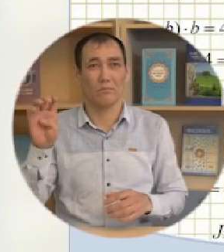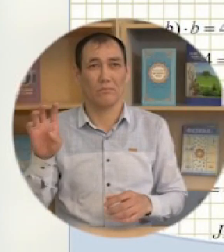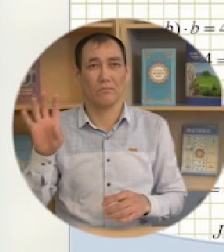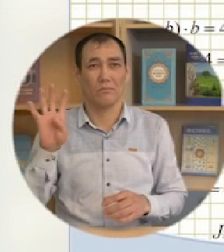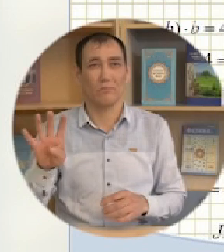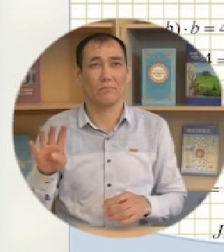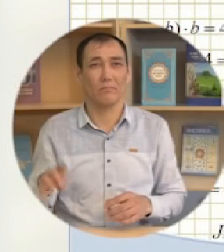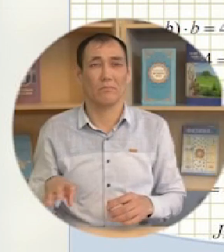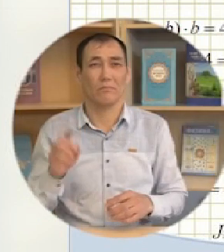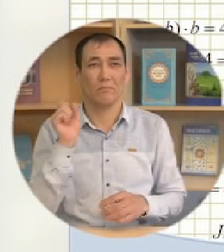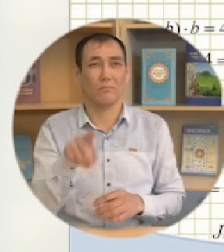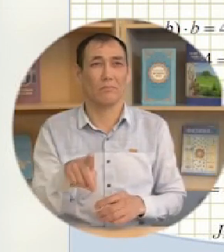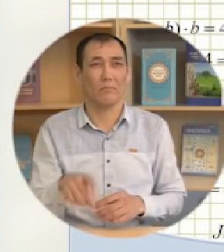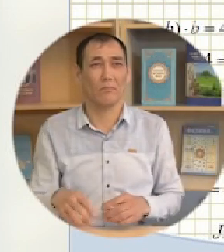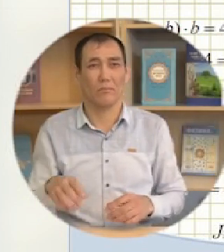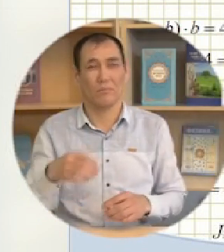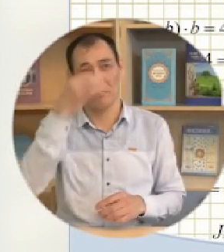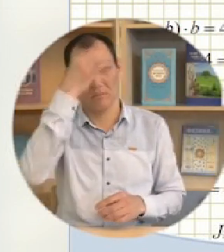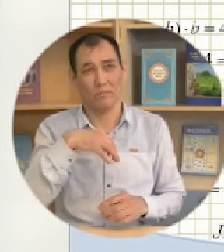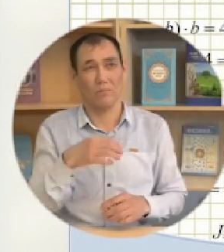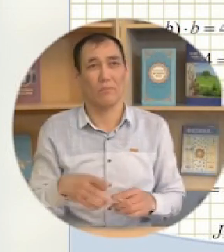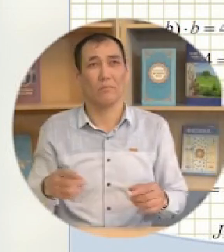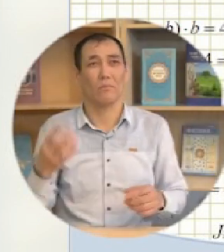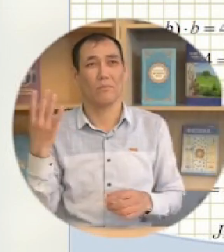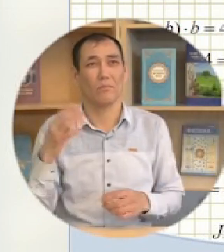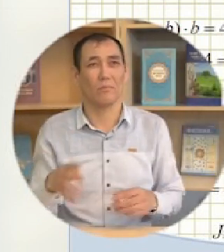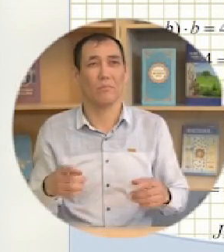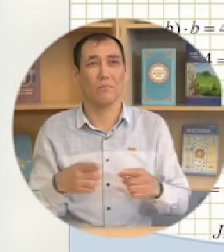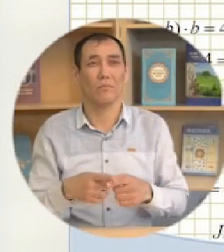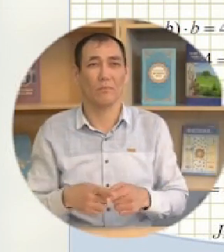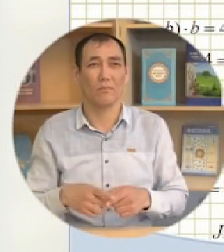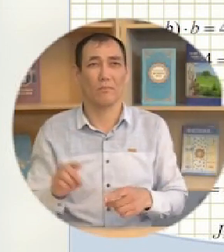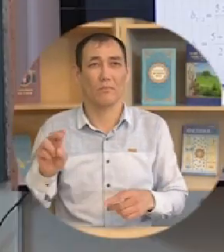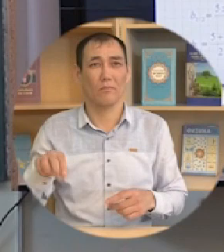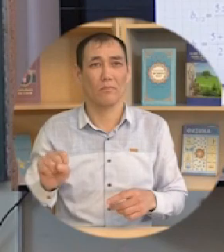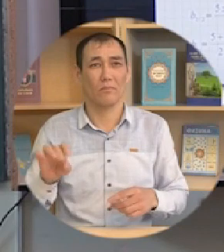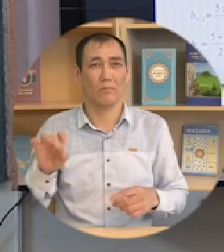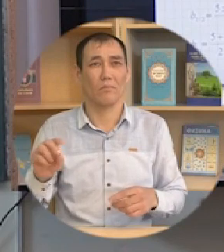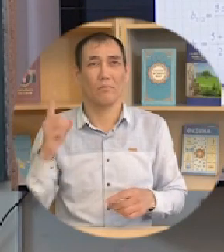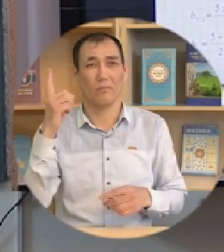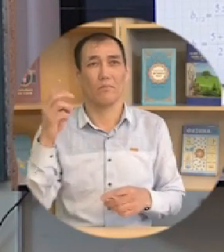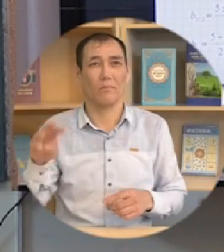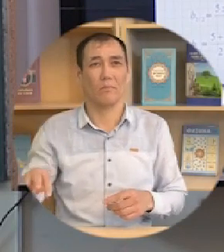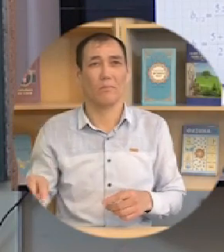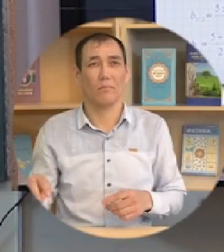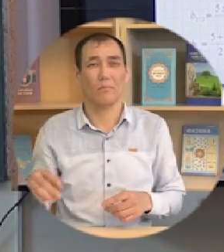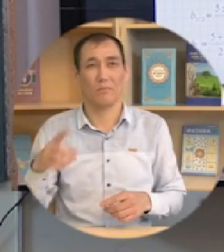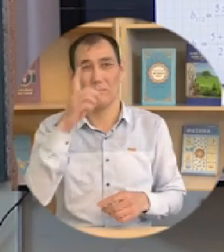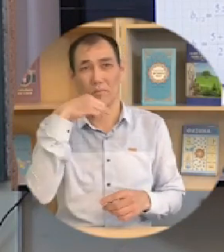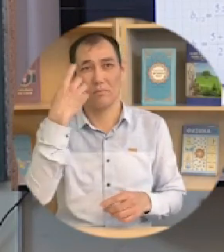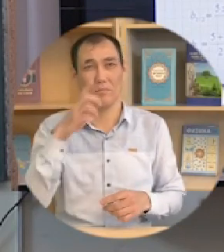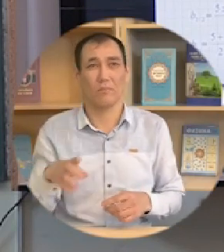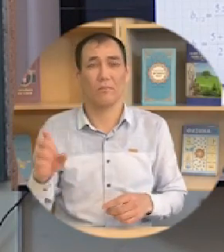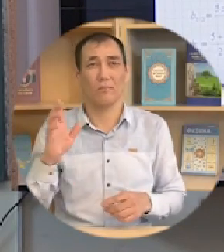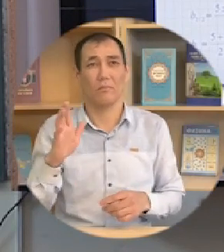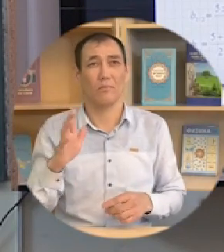мәселе. Туры 4 мишліктің периметрі 1 метр, беті болса 4